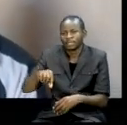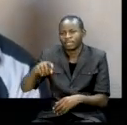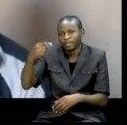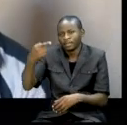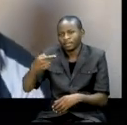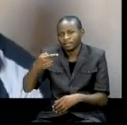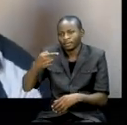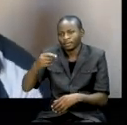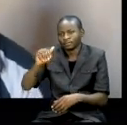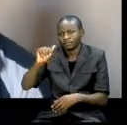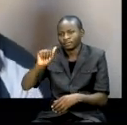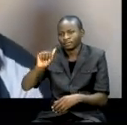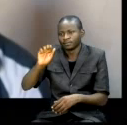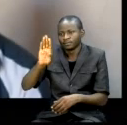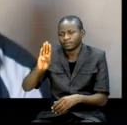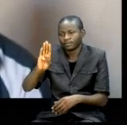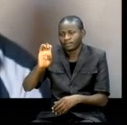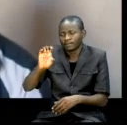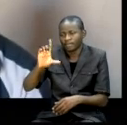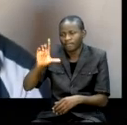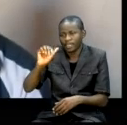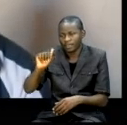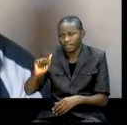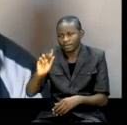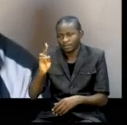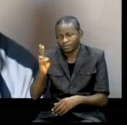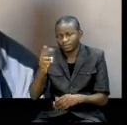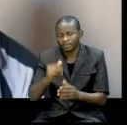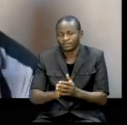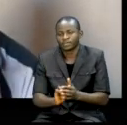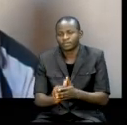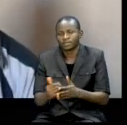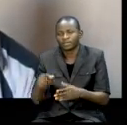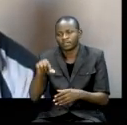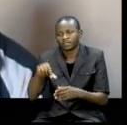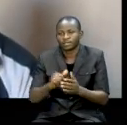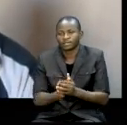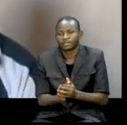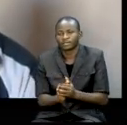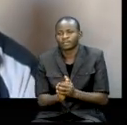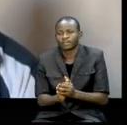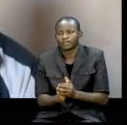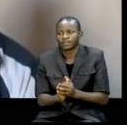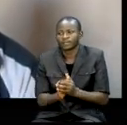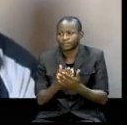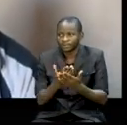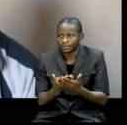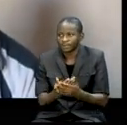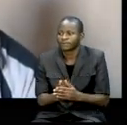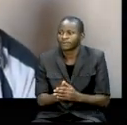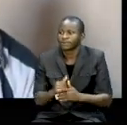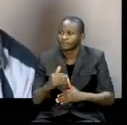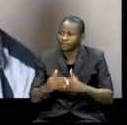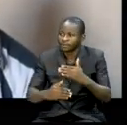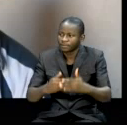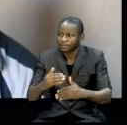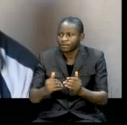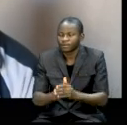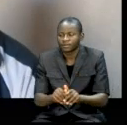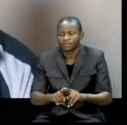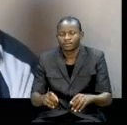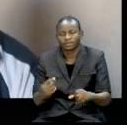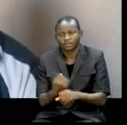grands marchés au niveau des doubles poteaux. C'est là où il y a les grands marchés. Mais notre petit marché, c'est un coin de secours pour la population qui